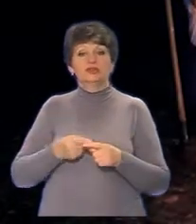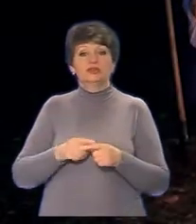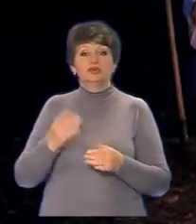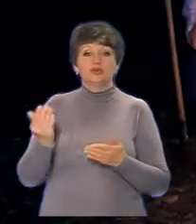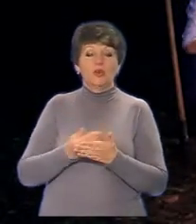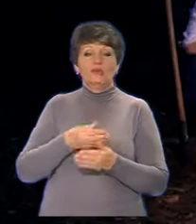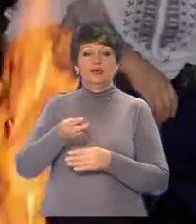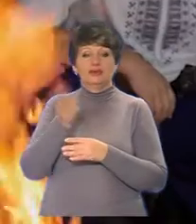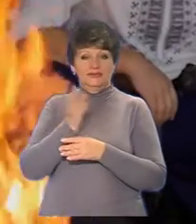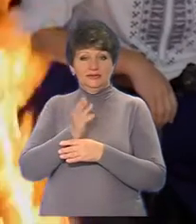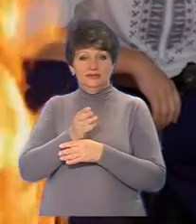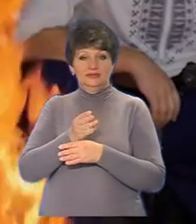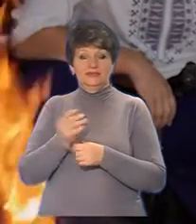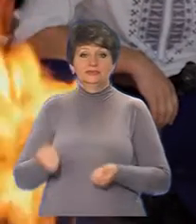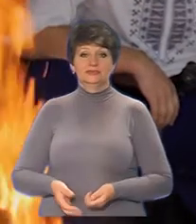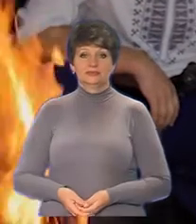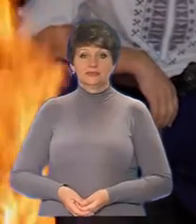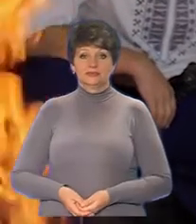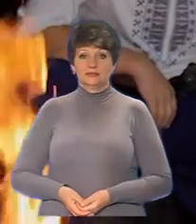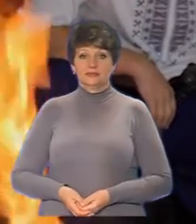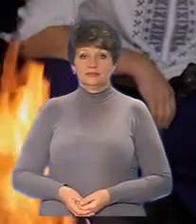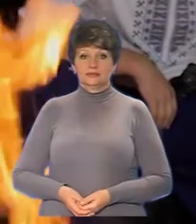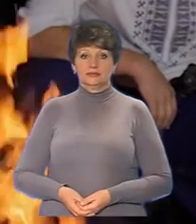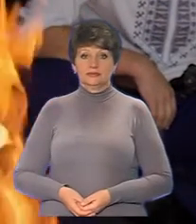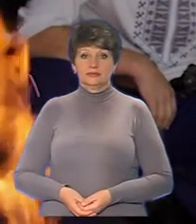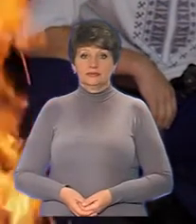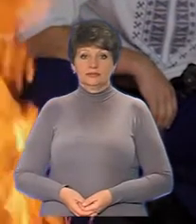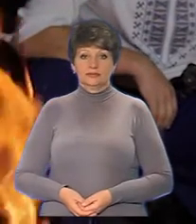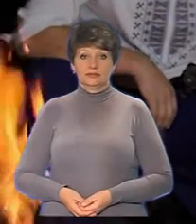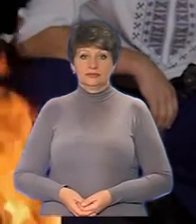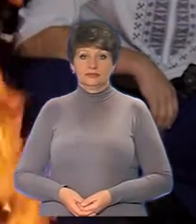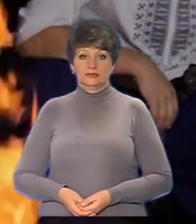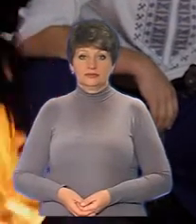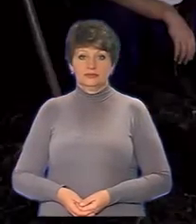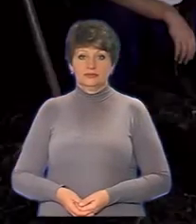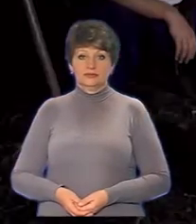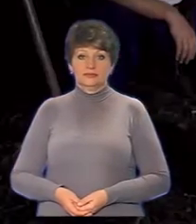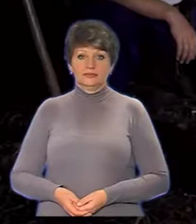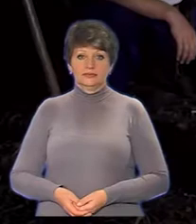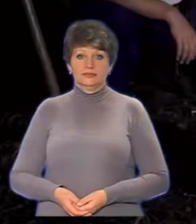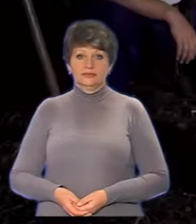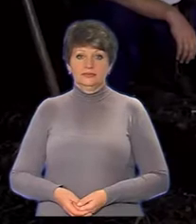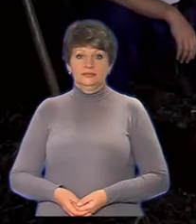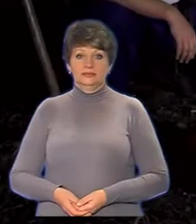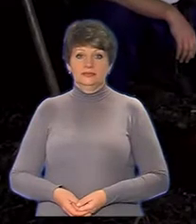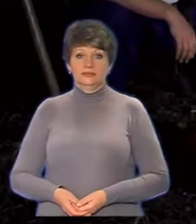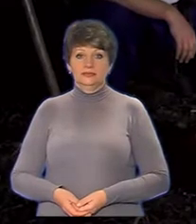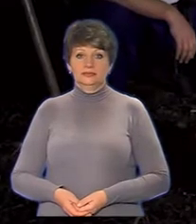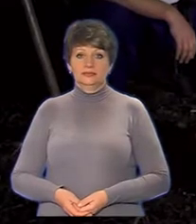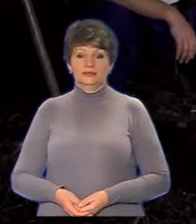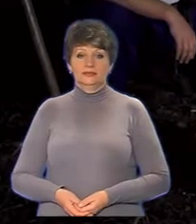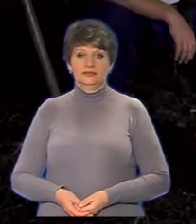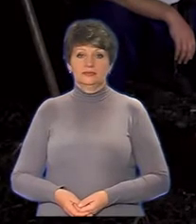створили й відеоролик. Тепер наш скарб у надійному місці, брате. Ех!